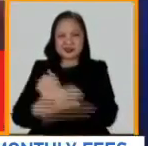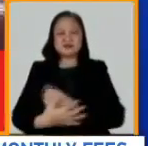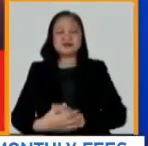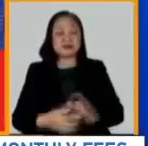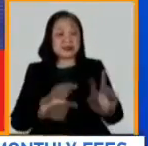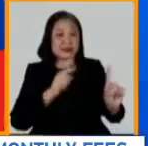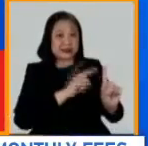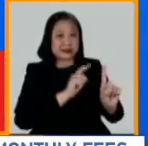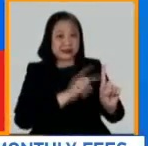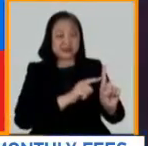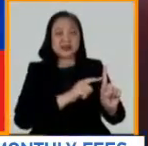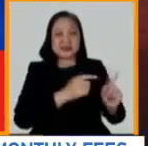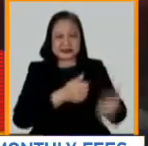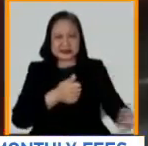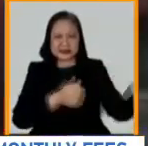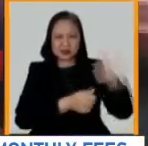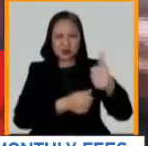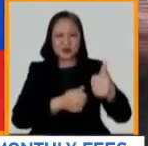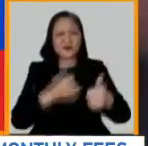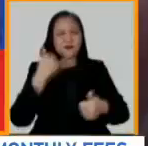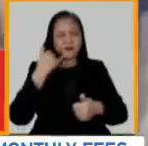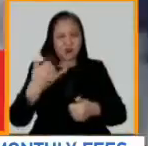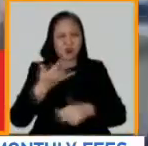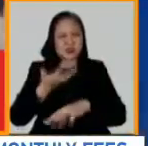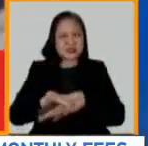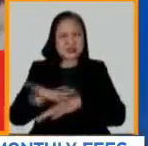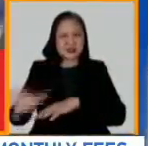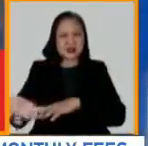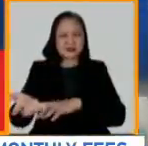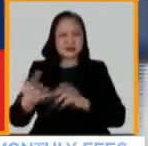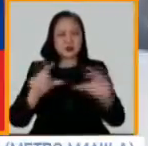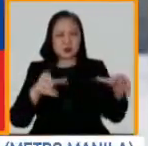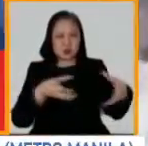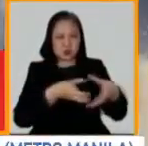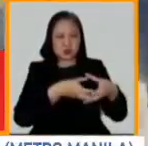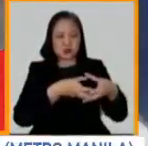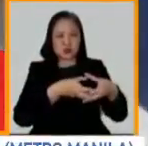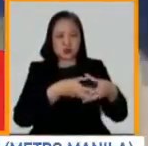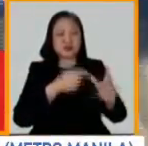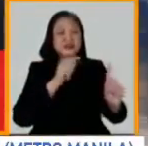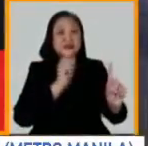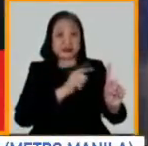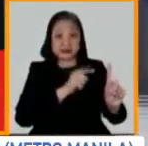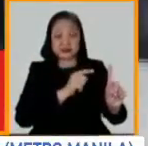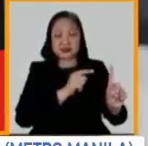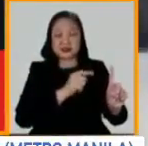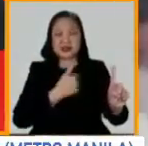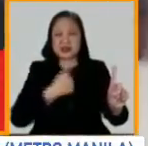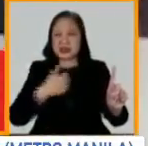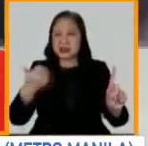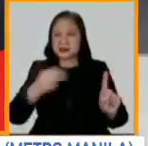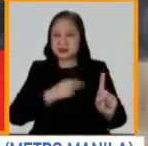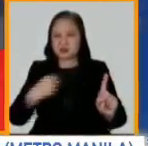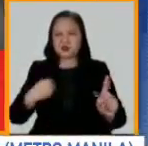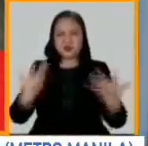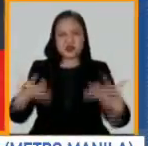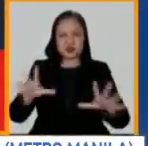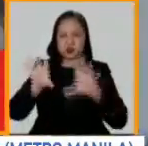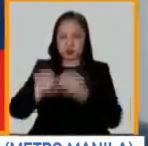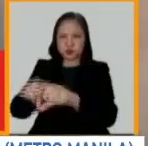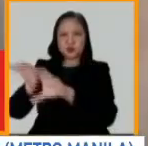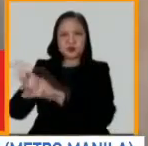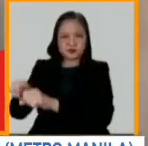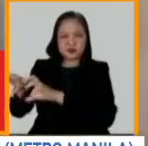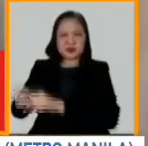syndicate. Kabilang din siya sa sindikato na ang ibang miyembro nga ay nahuli na rin natin ng mga nakaraang buwan. Sila